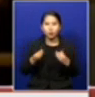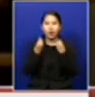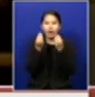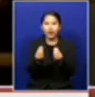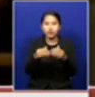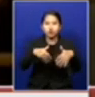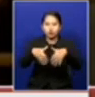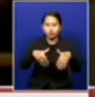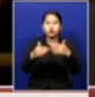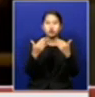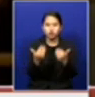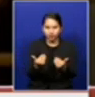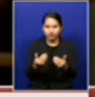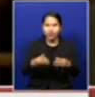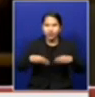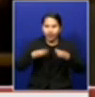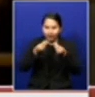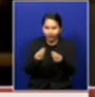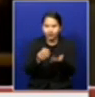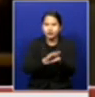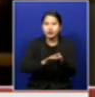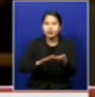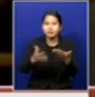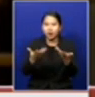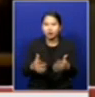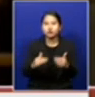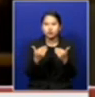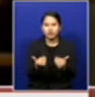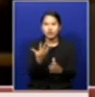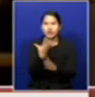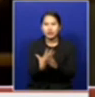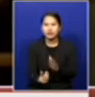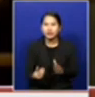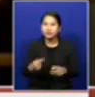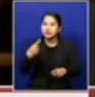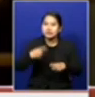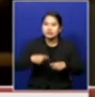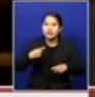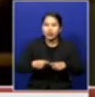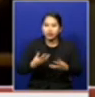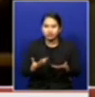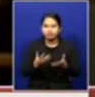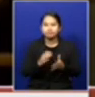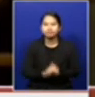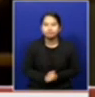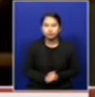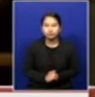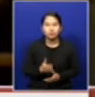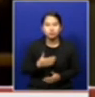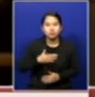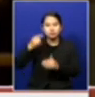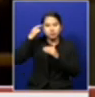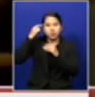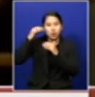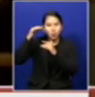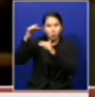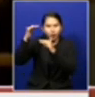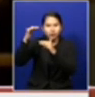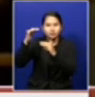เหลือแต่ความทุกข์หวังว่าท่านจะมีความสำนึ